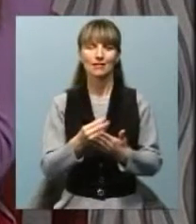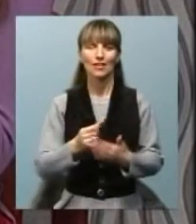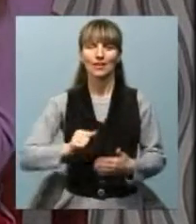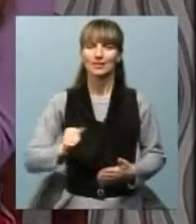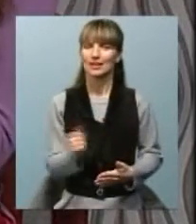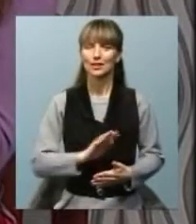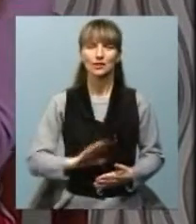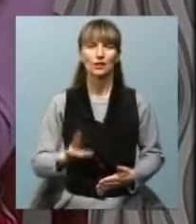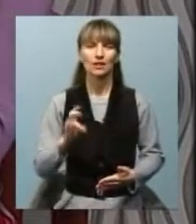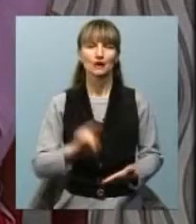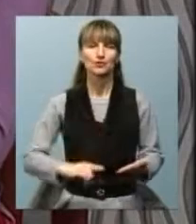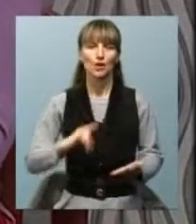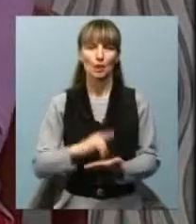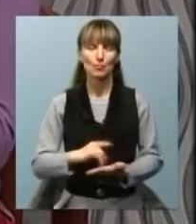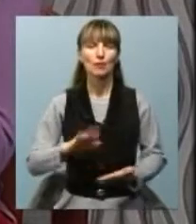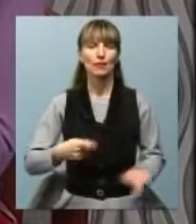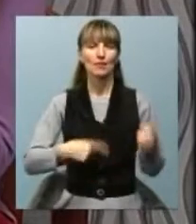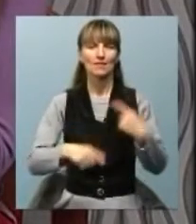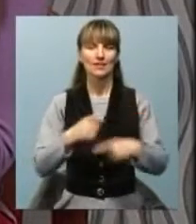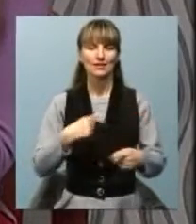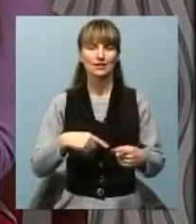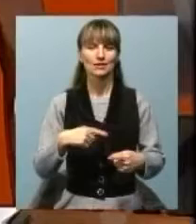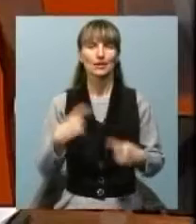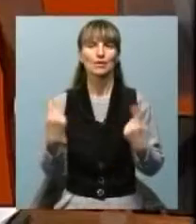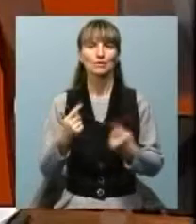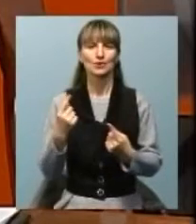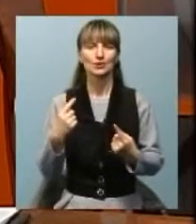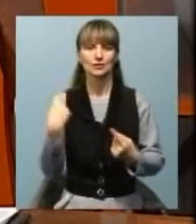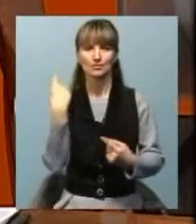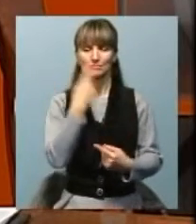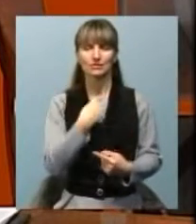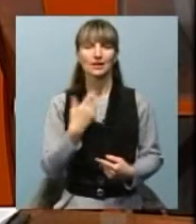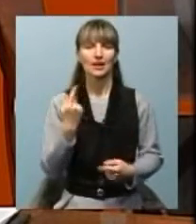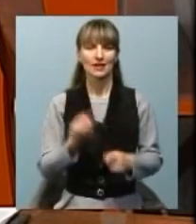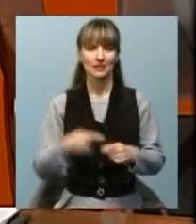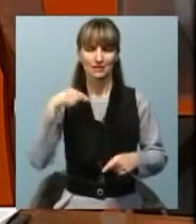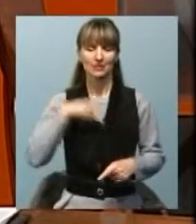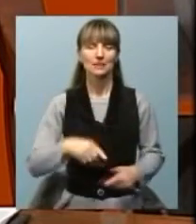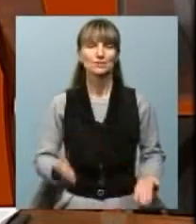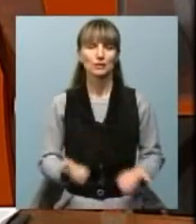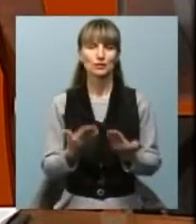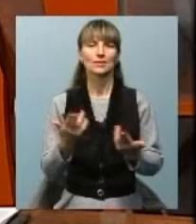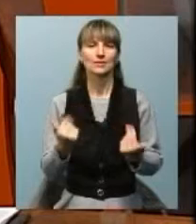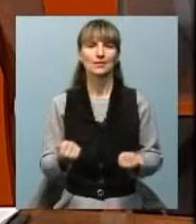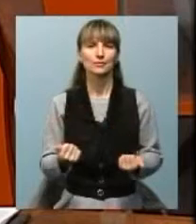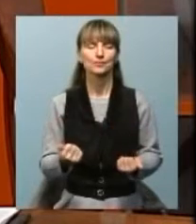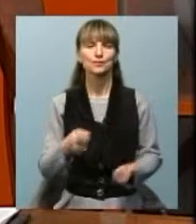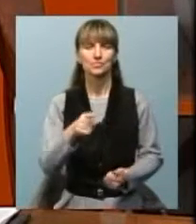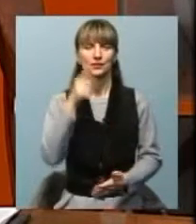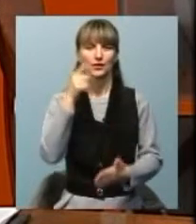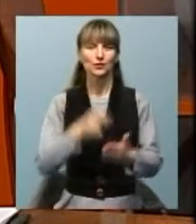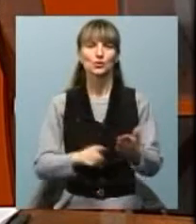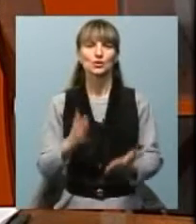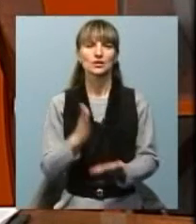ворога на жабу. Ну, а потім, звичайно, повернути його в колишній стан. Як ти вважаєш, це підіймає настрій? Да. А чи віриш ти,